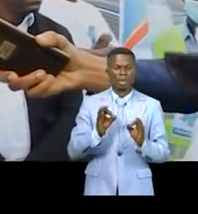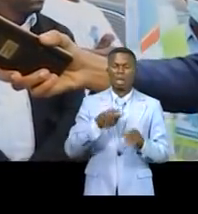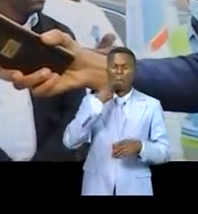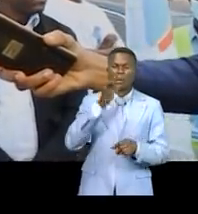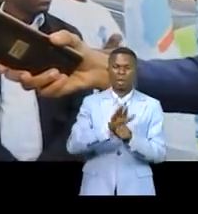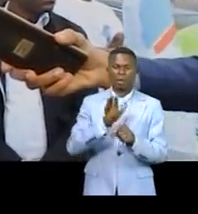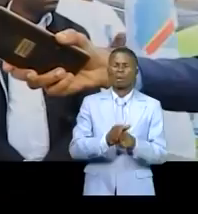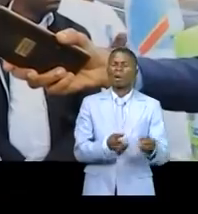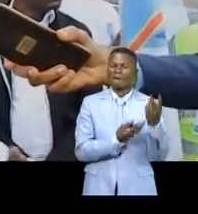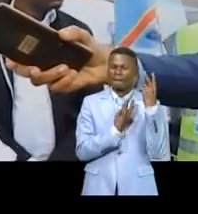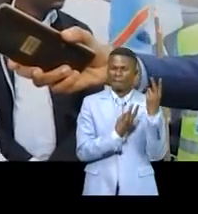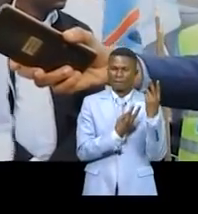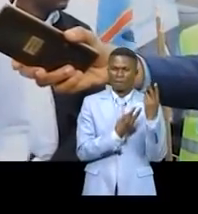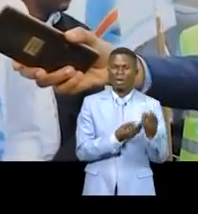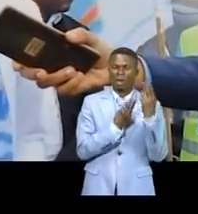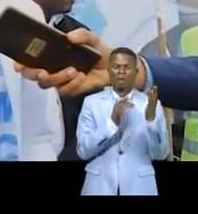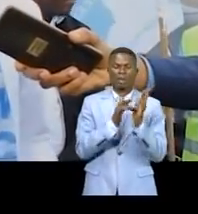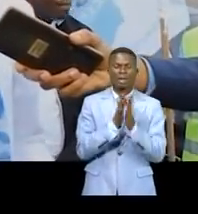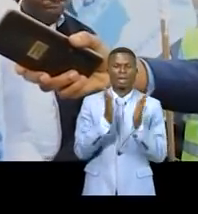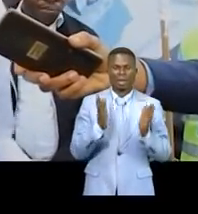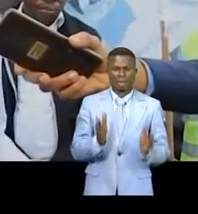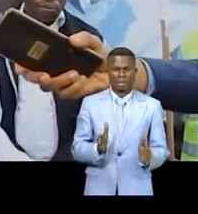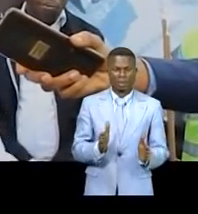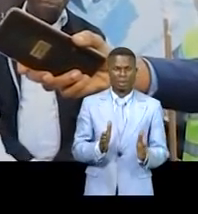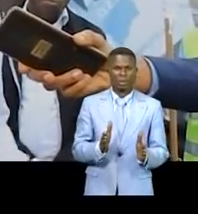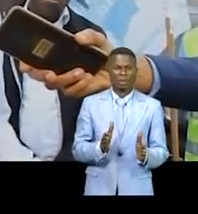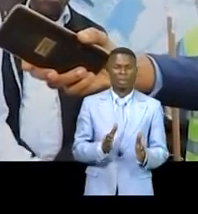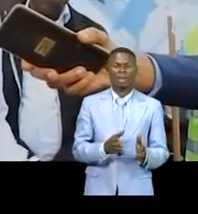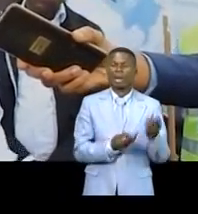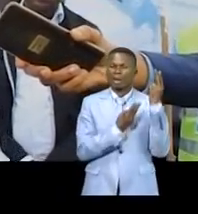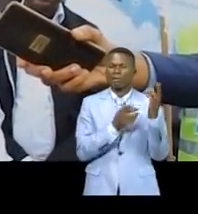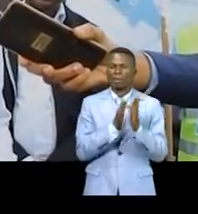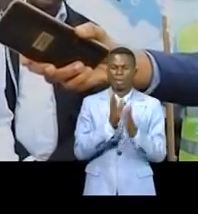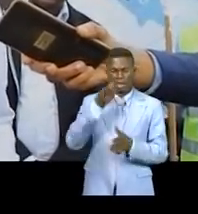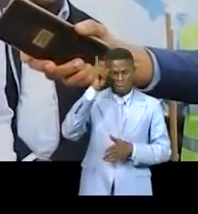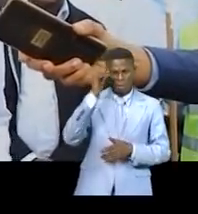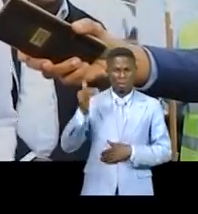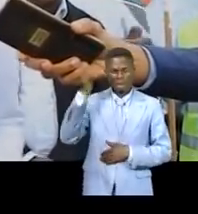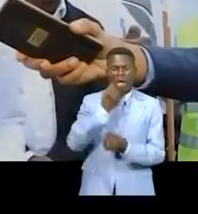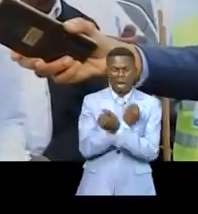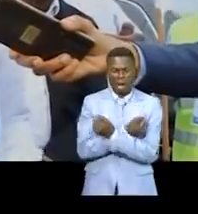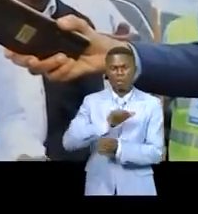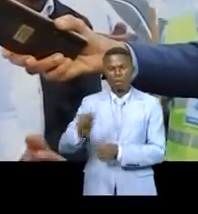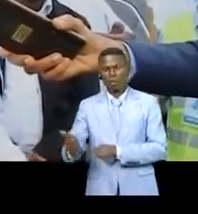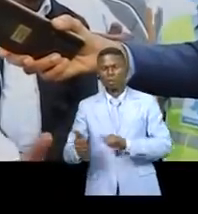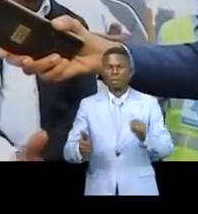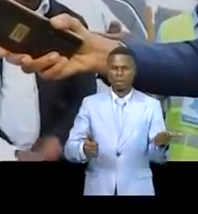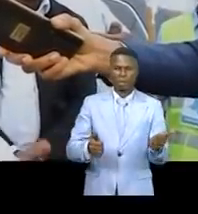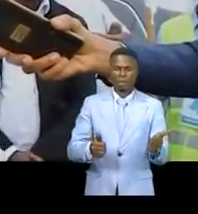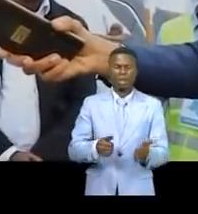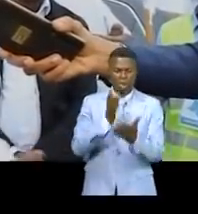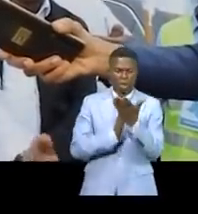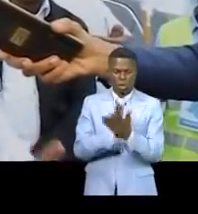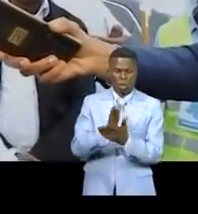sur les valeurs chrétiennes qui sont en premier plan l'amour du prochain,